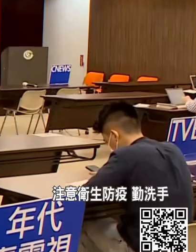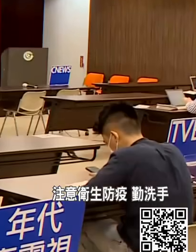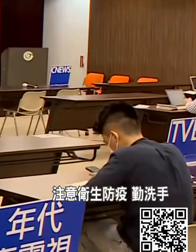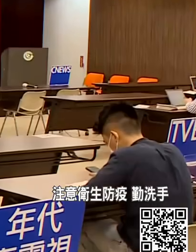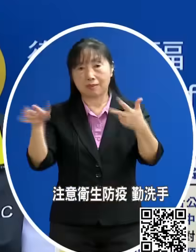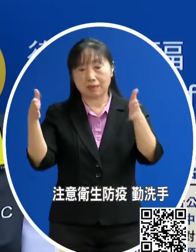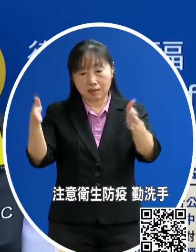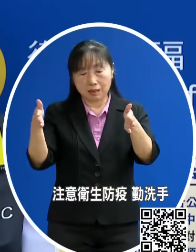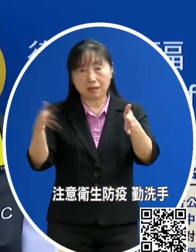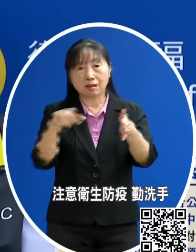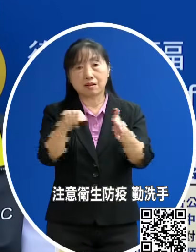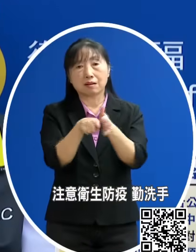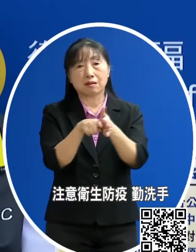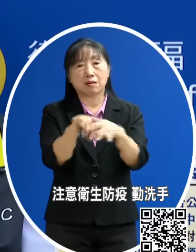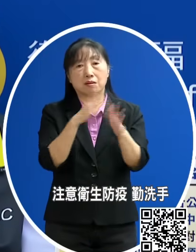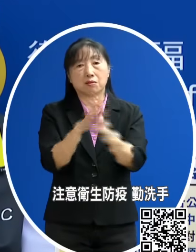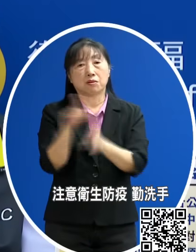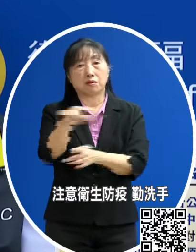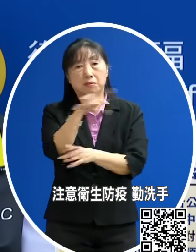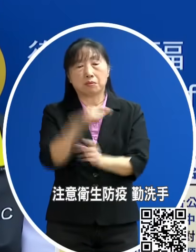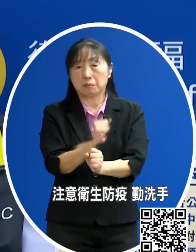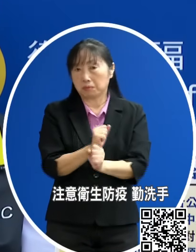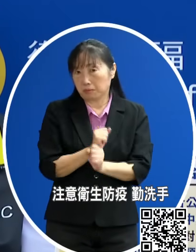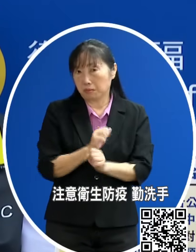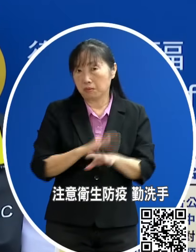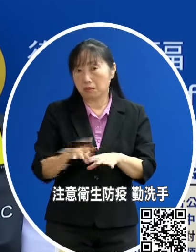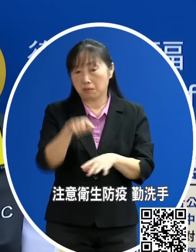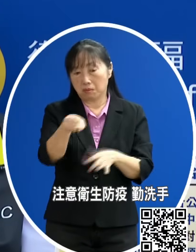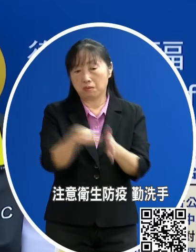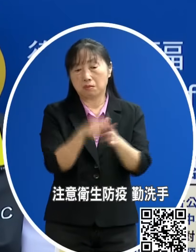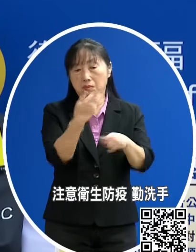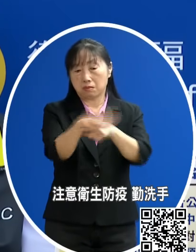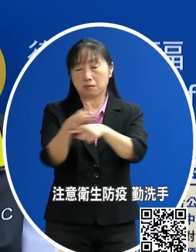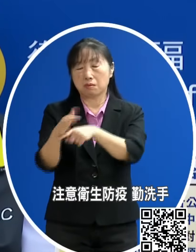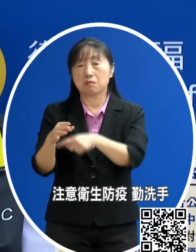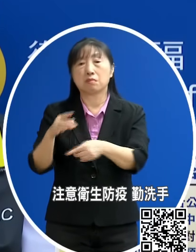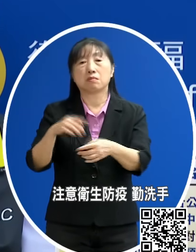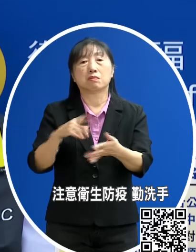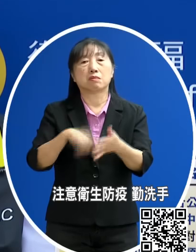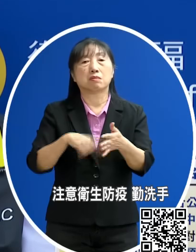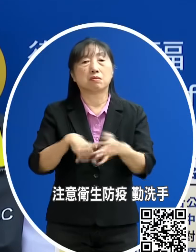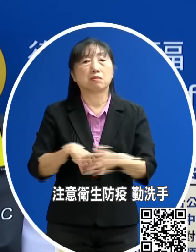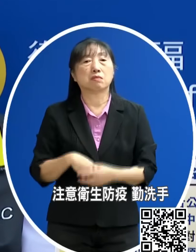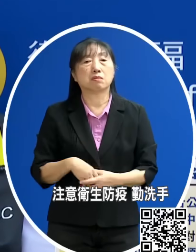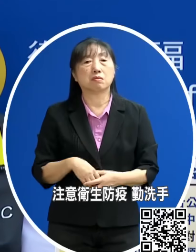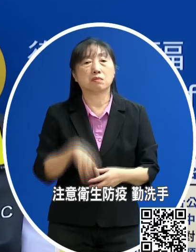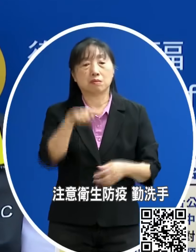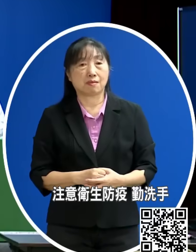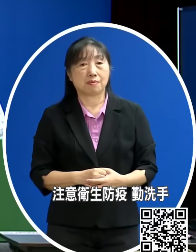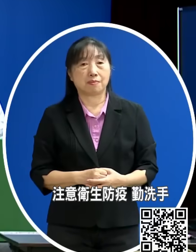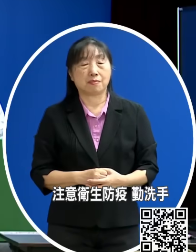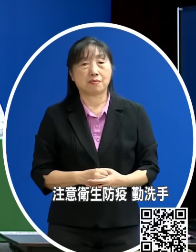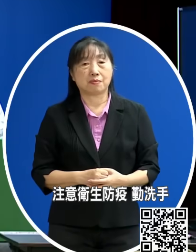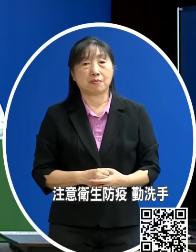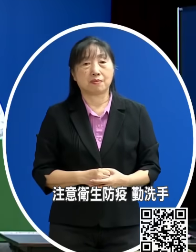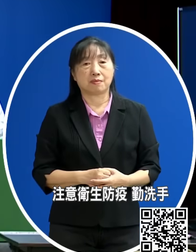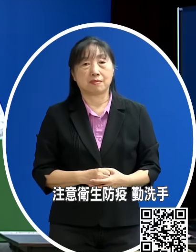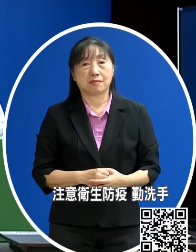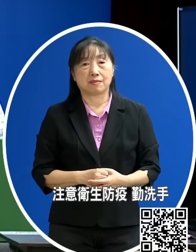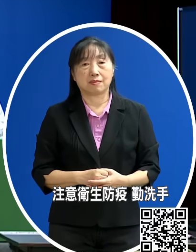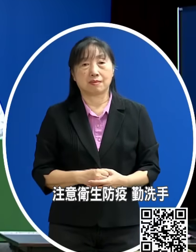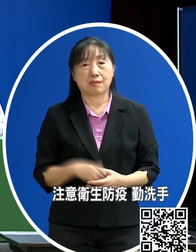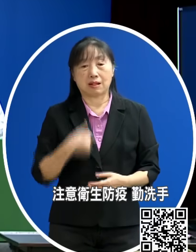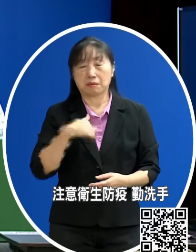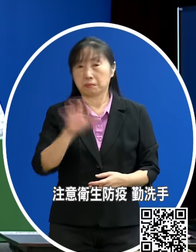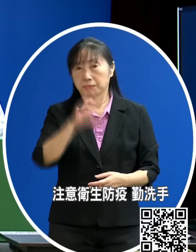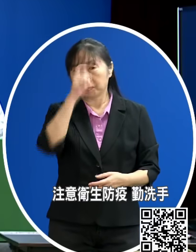是传统大家都注意到的，就是会死亡会比较进到比较高峰的一个阶段。 当然不希望说这